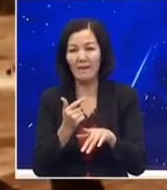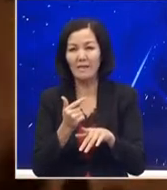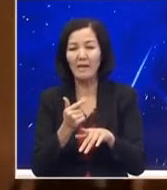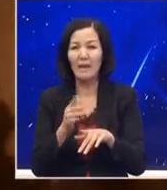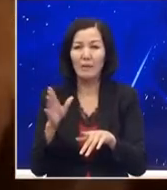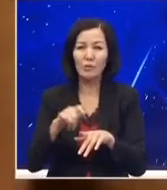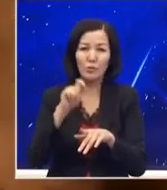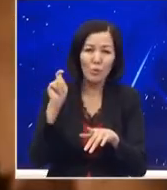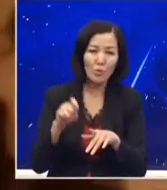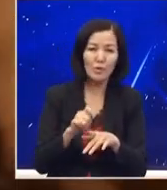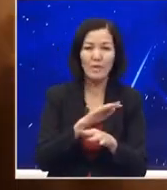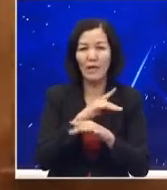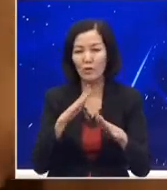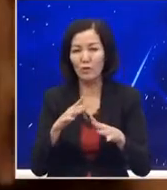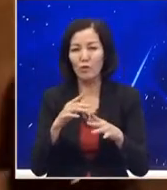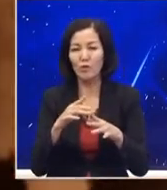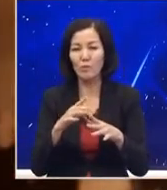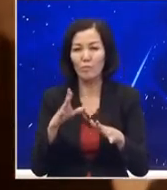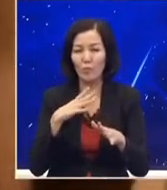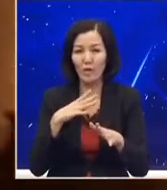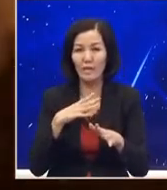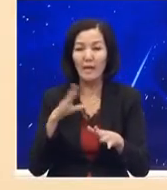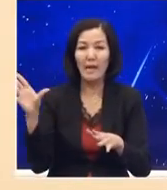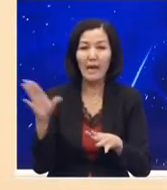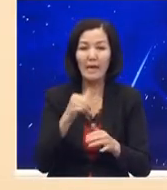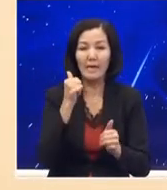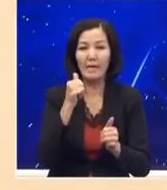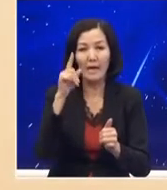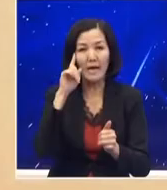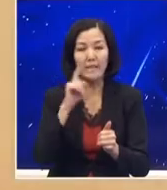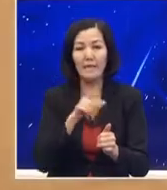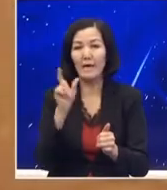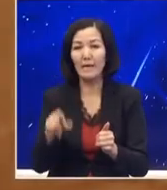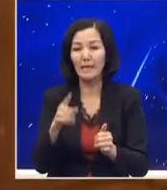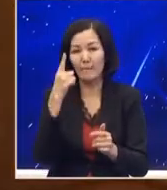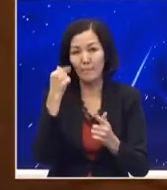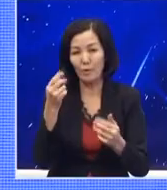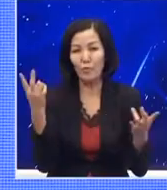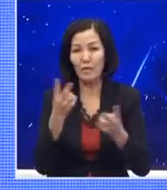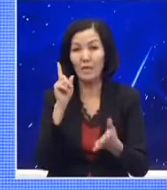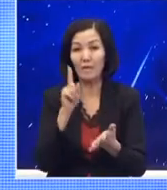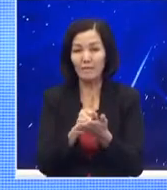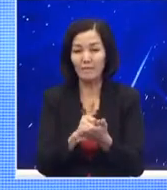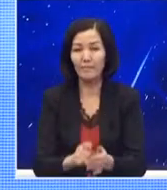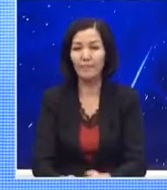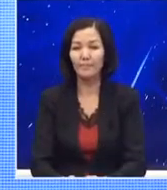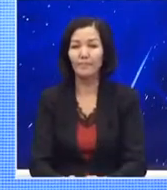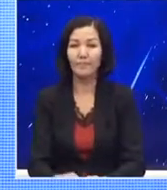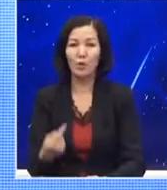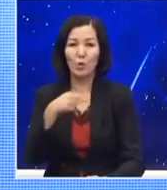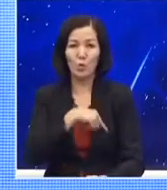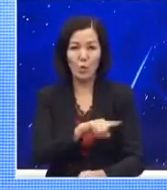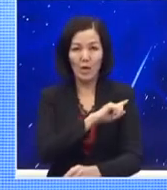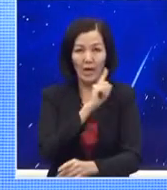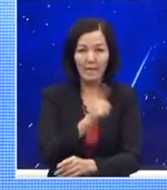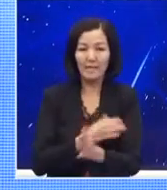жігердің жемісі. Бейбіт күннің бағасын әр қазақ білуі керек. Алматы облысының әкімі осылай деді. Рухы асқақ, тұғыры